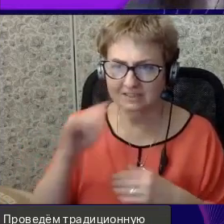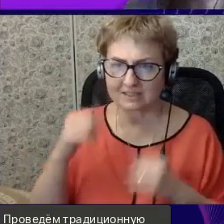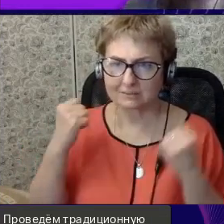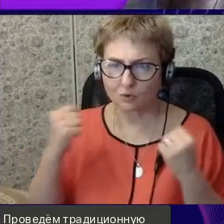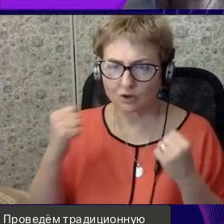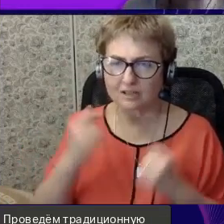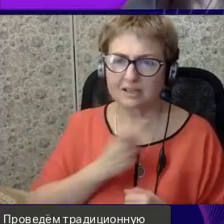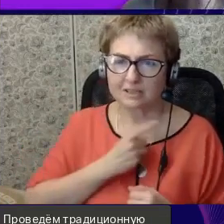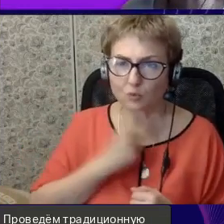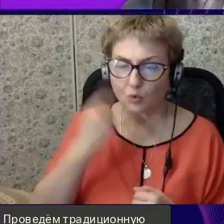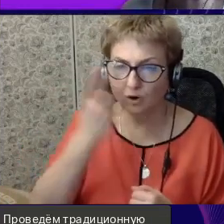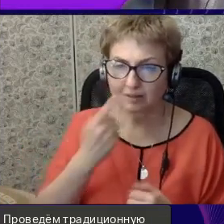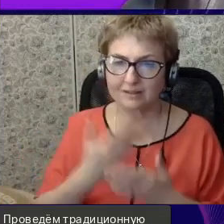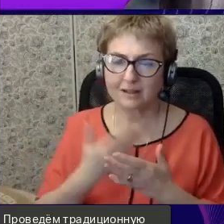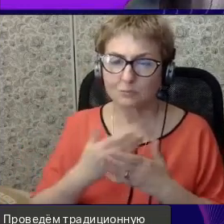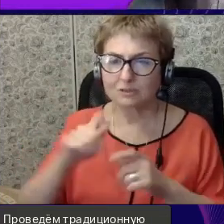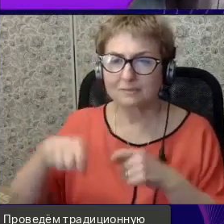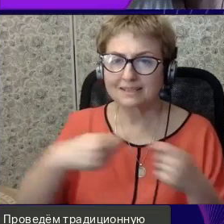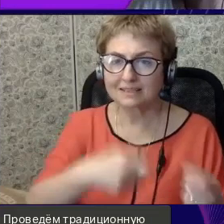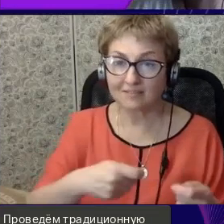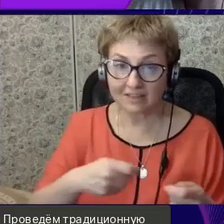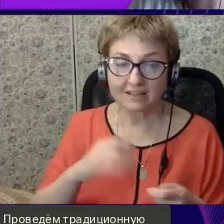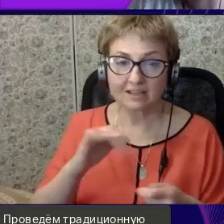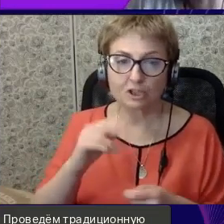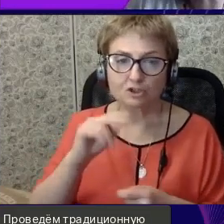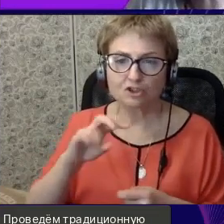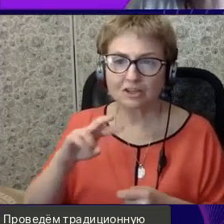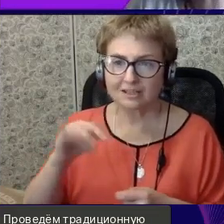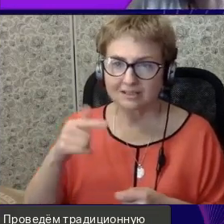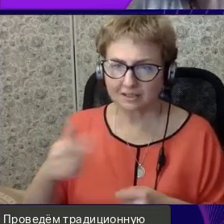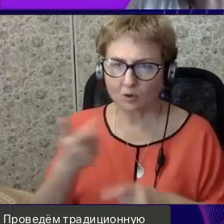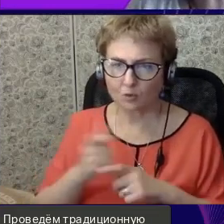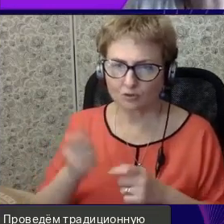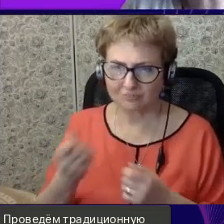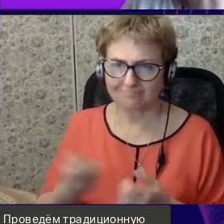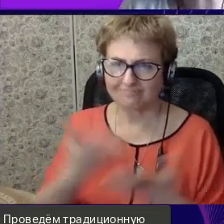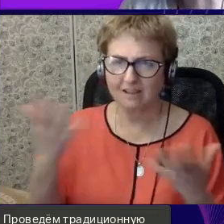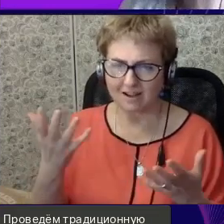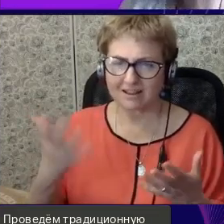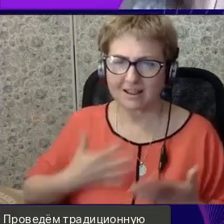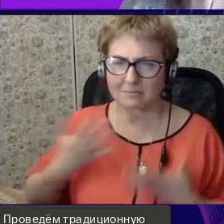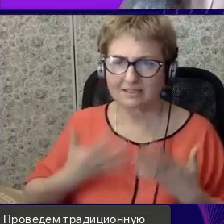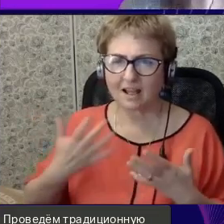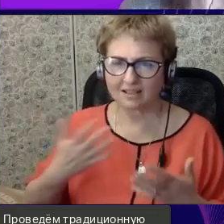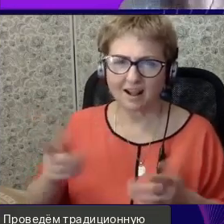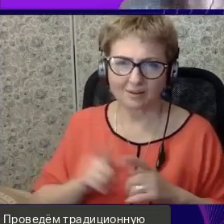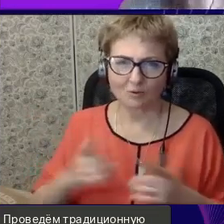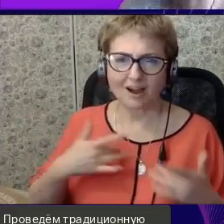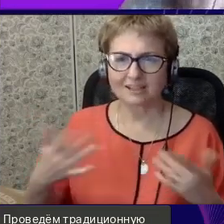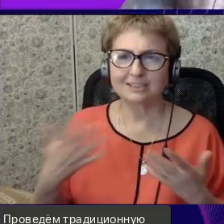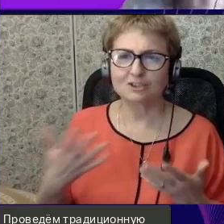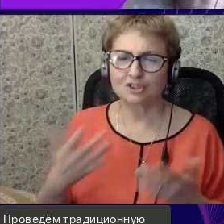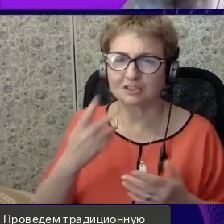легкой атлетике. Это такой комбинированный вид спорта, где есть и сольные выступления, и, допустим, эстафеты. И чирлидинг,